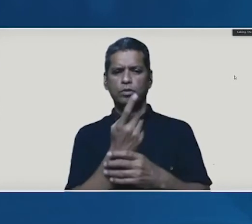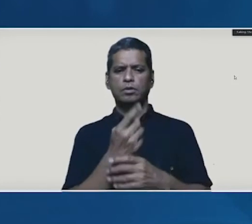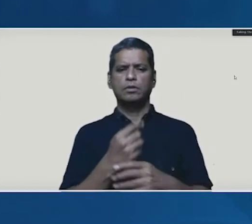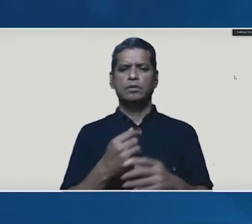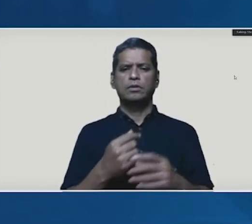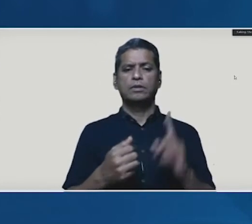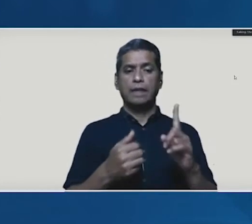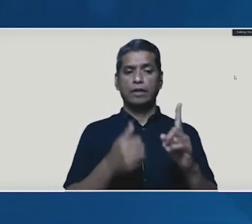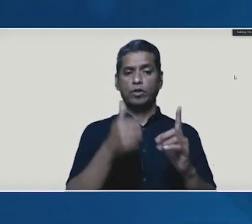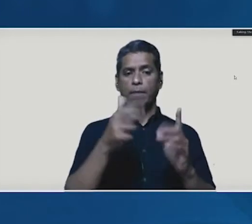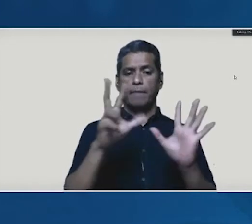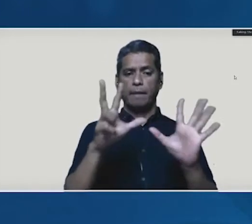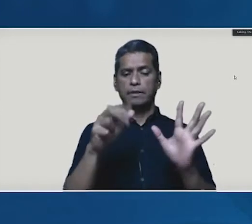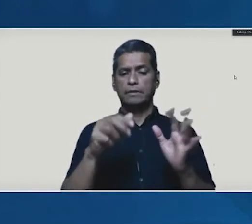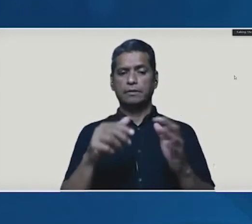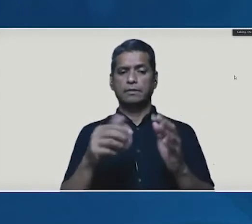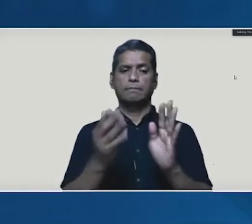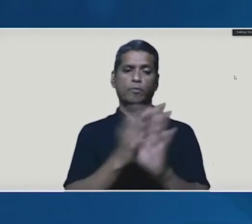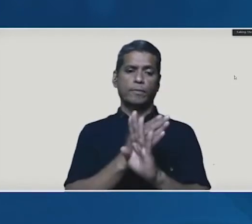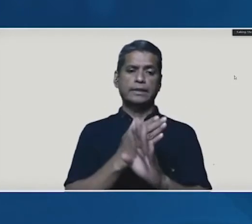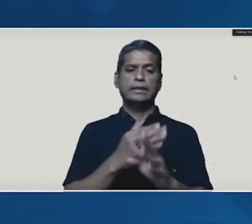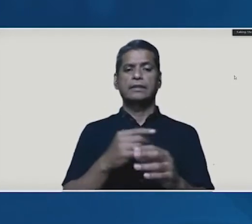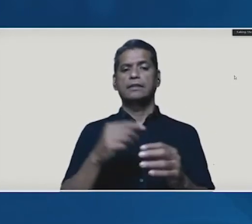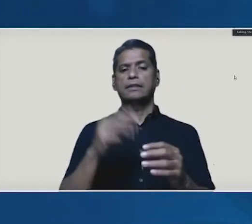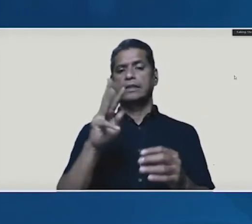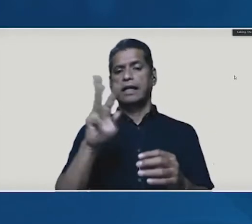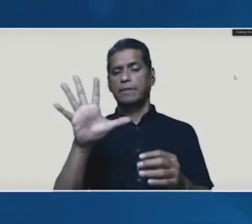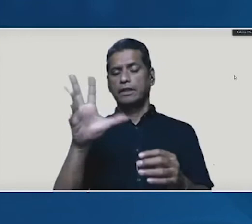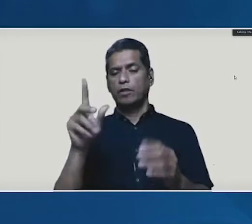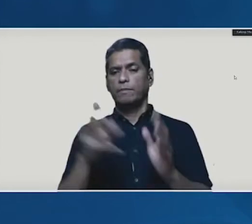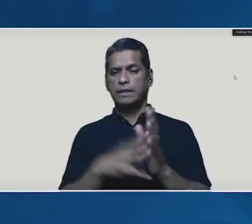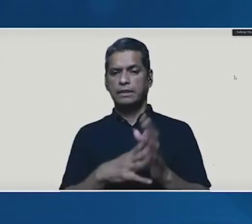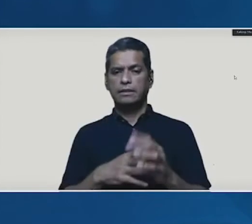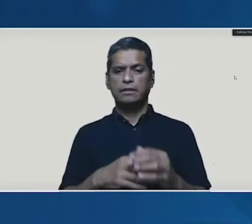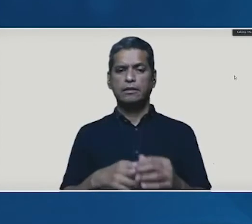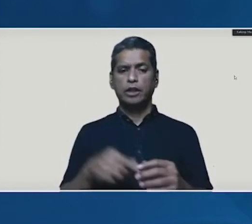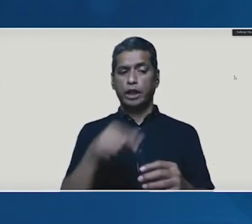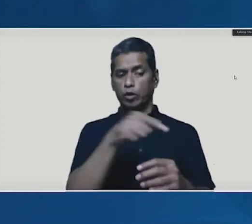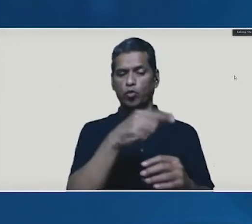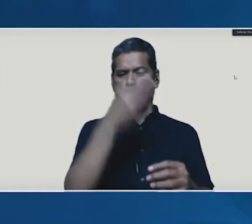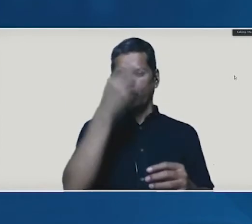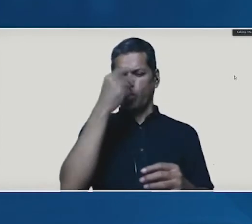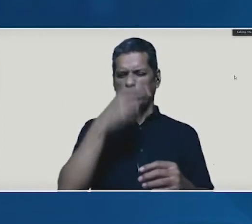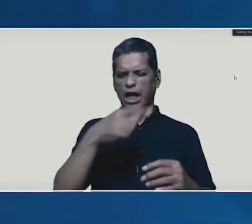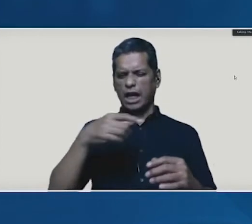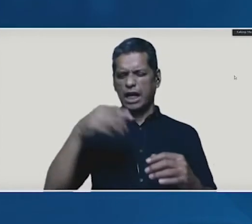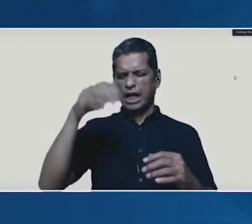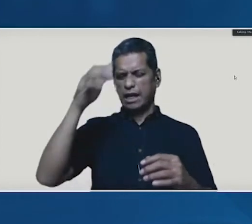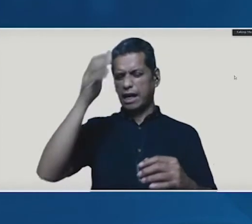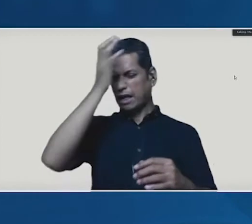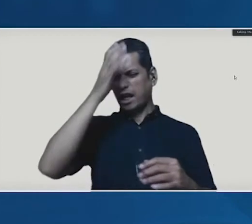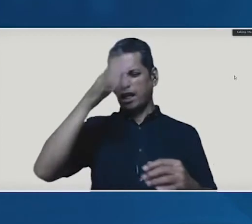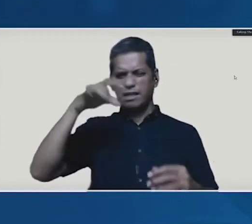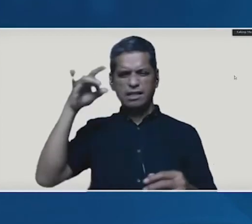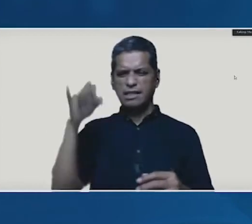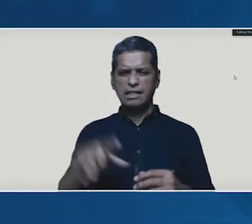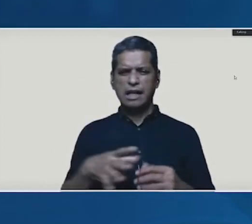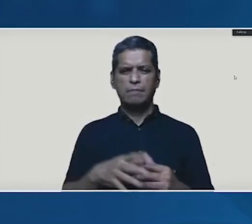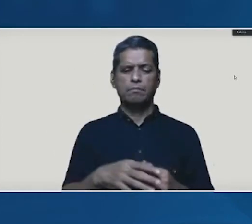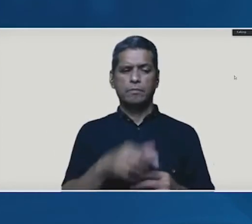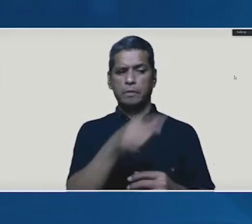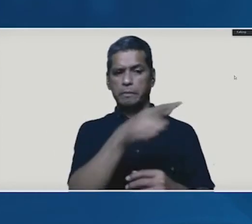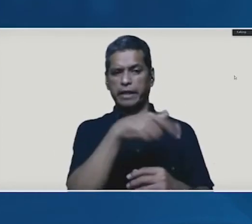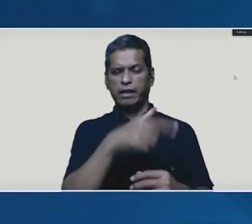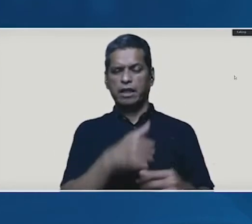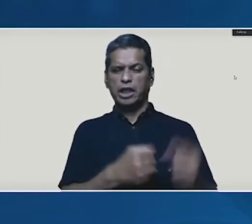mengakhiri kerajaan daripada Yunani Roma adalah satu kerajaan yang keras-keras Sar tentara Roma dikenal paling kejam